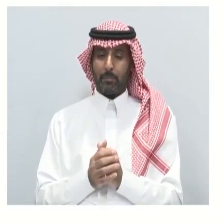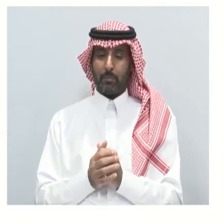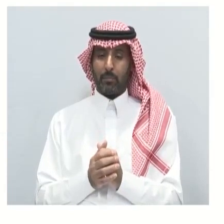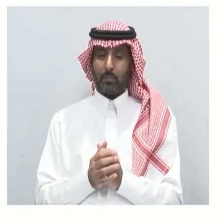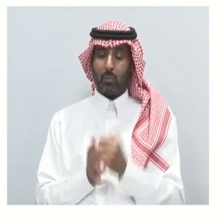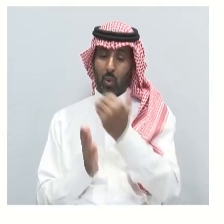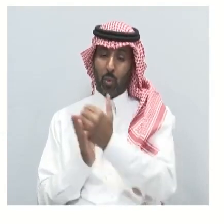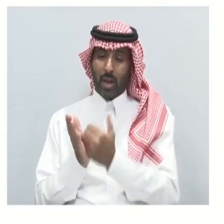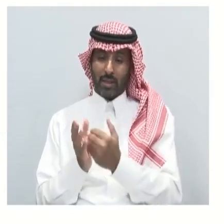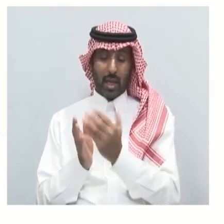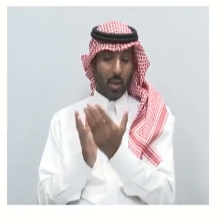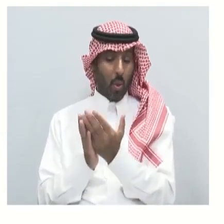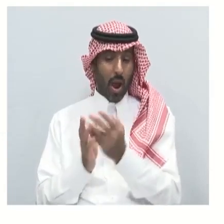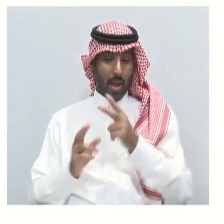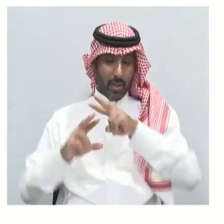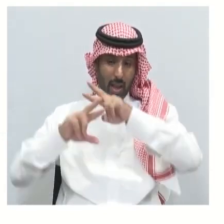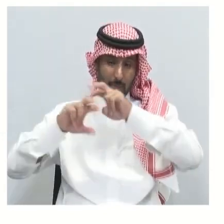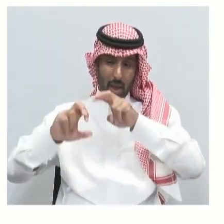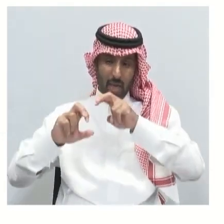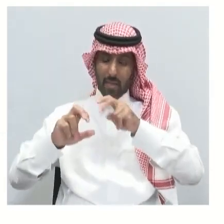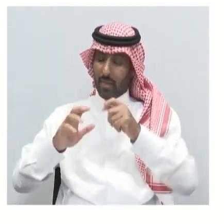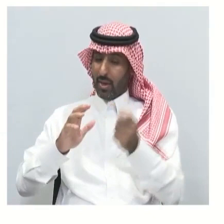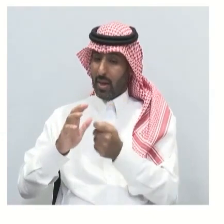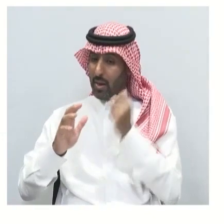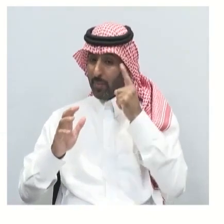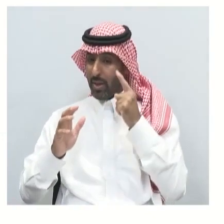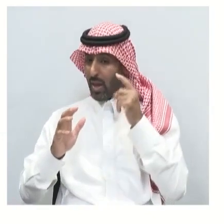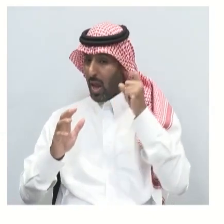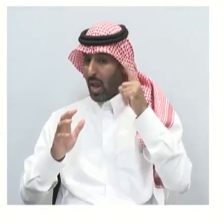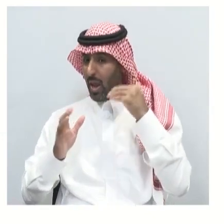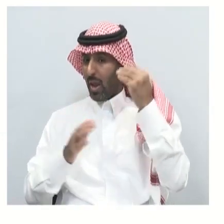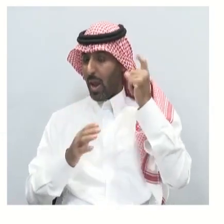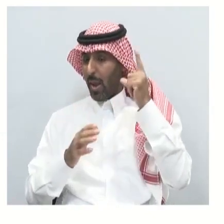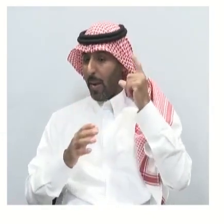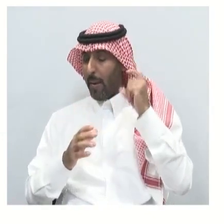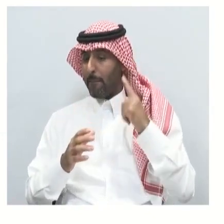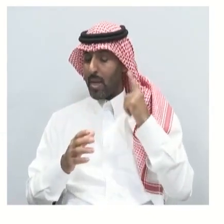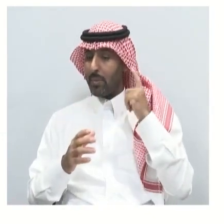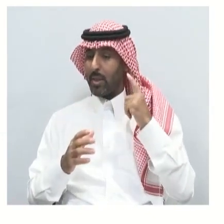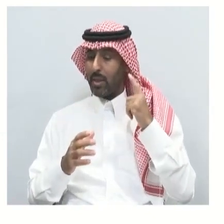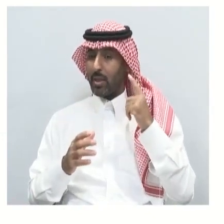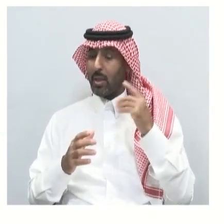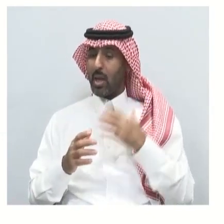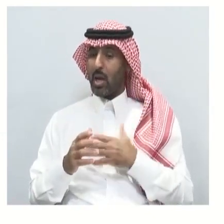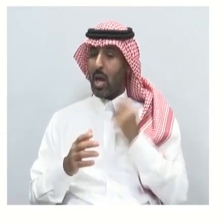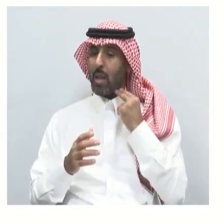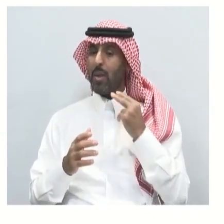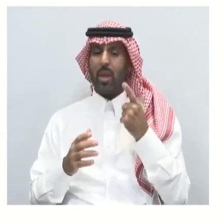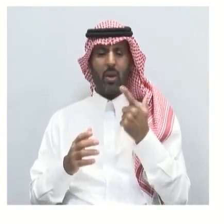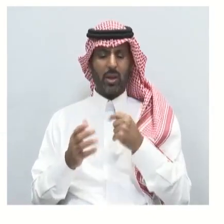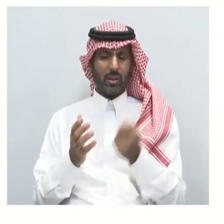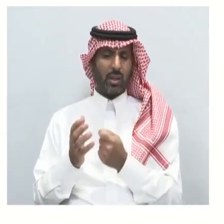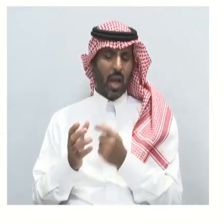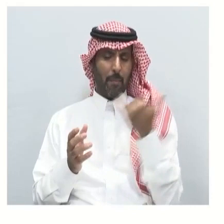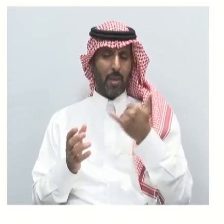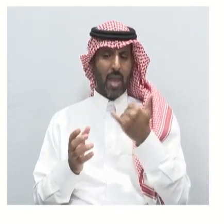1441 مكونات خطوات البحث العلمي لدينا عنوان البحث المقدمه المشكله اهميه